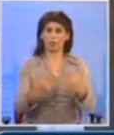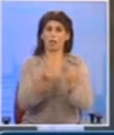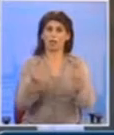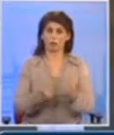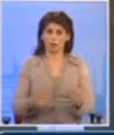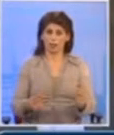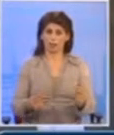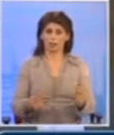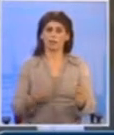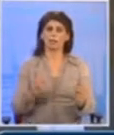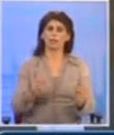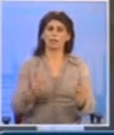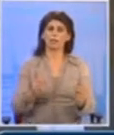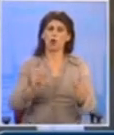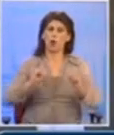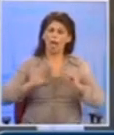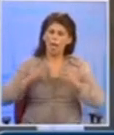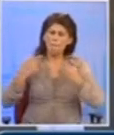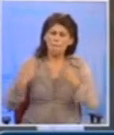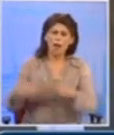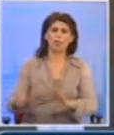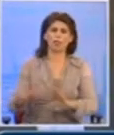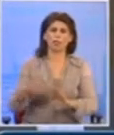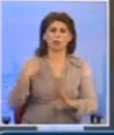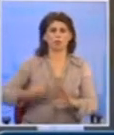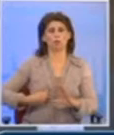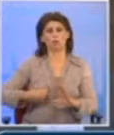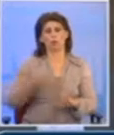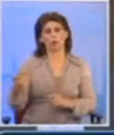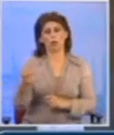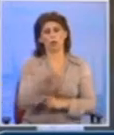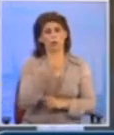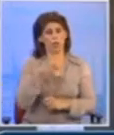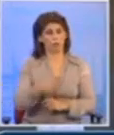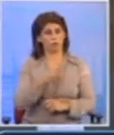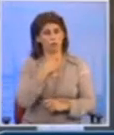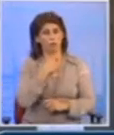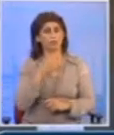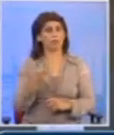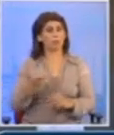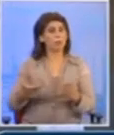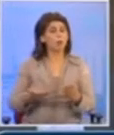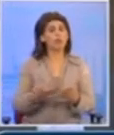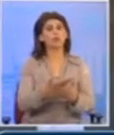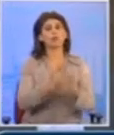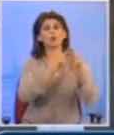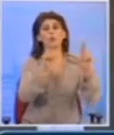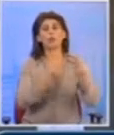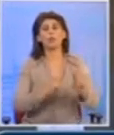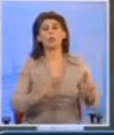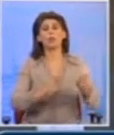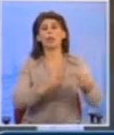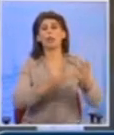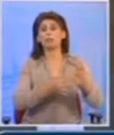αποτέλεσμα ως προς το επαχθές του δημοσίου χρέους. Αυτό που χρειάζεται είναι προσφυγή στους διεθνείς